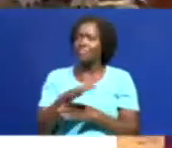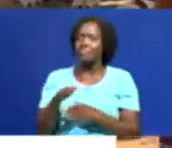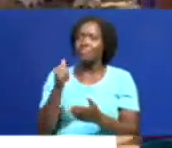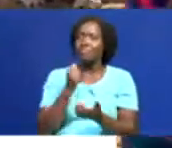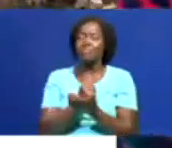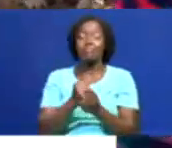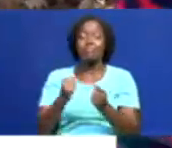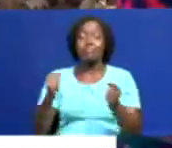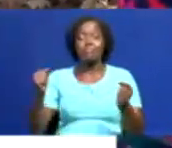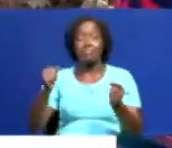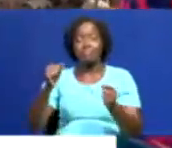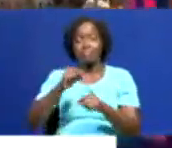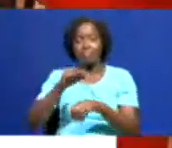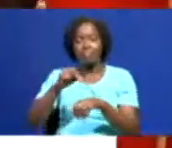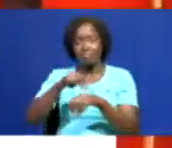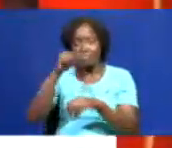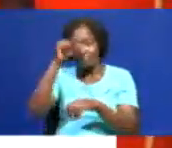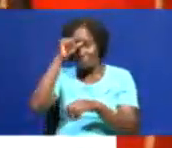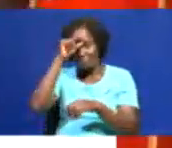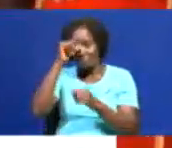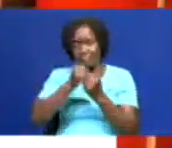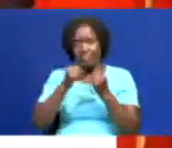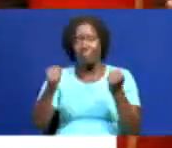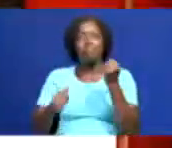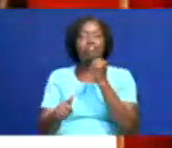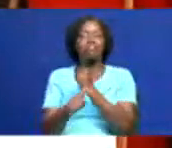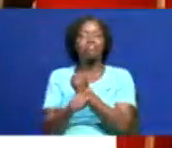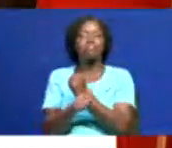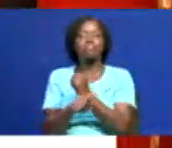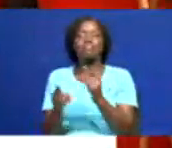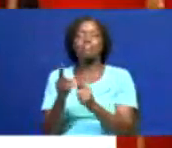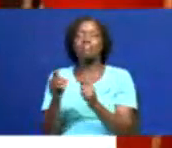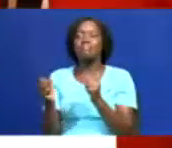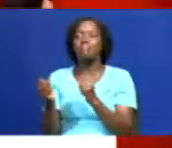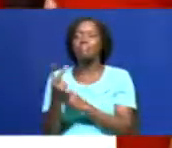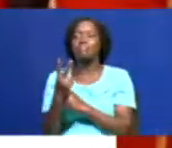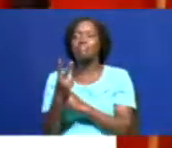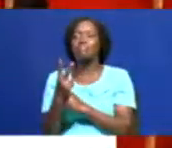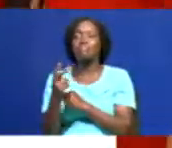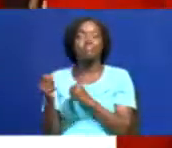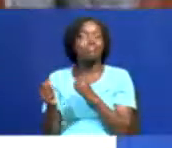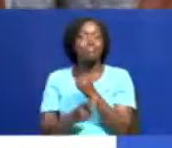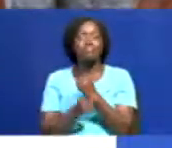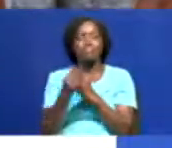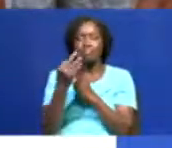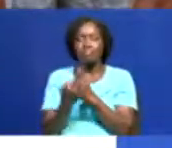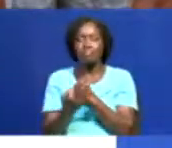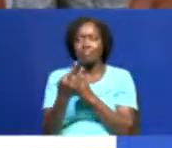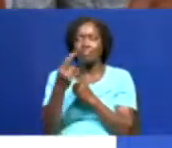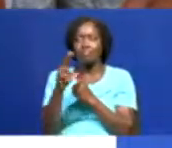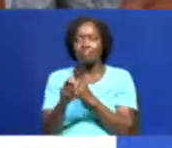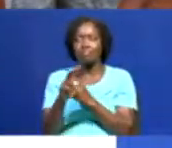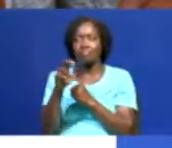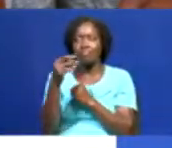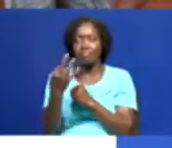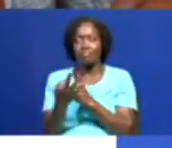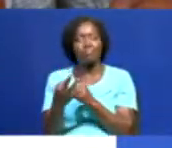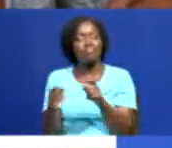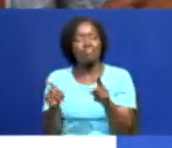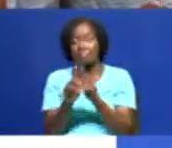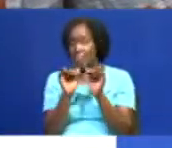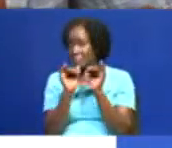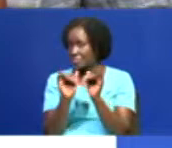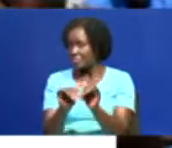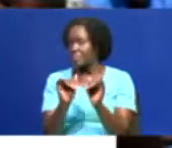gazeti rasmi la serikali kwamba ni hatari mnamo tarehe 12 mwezi Machi mwaka 2023 yanasalia